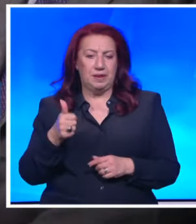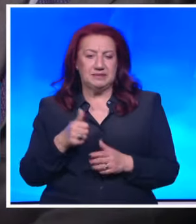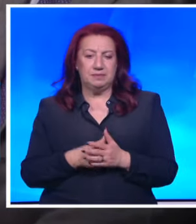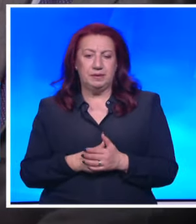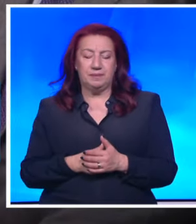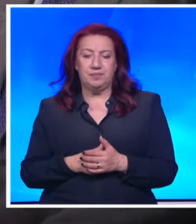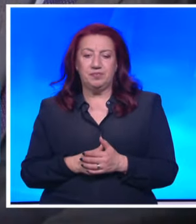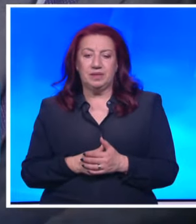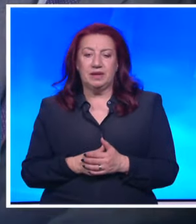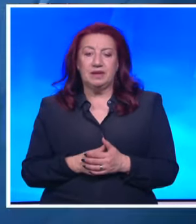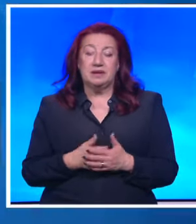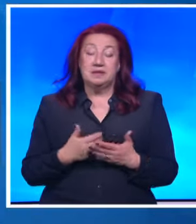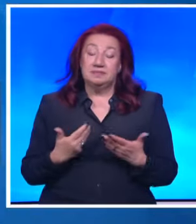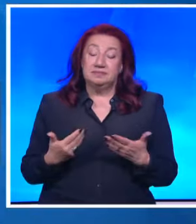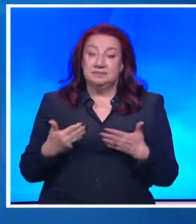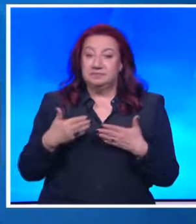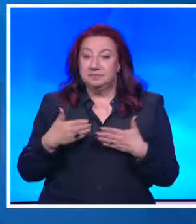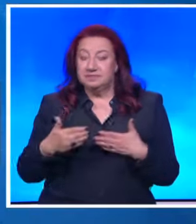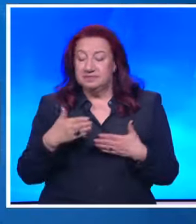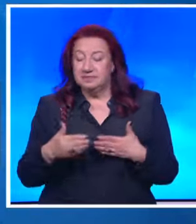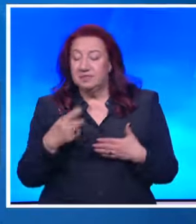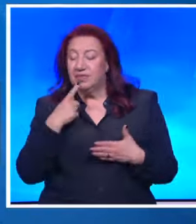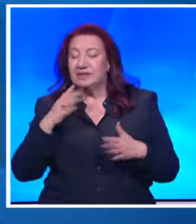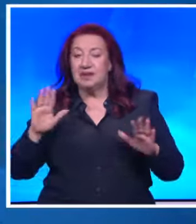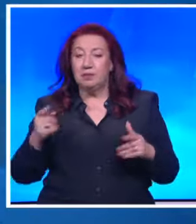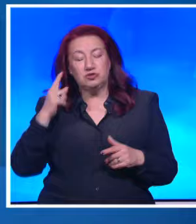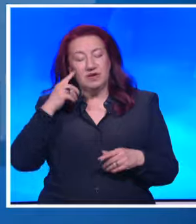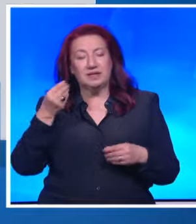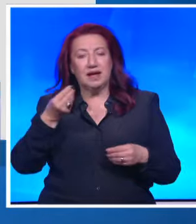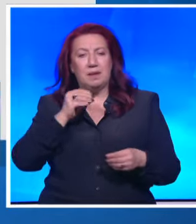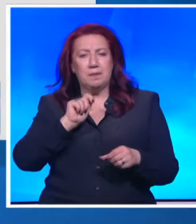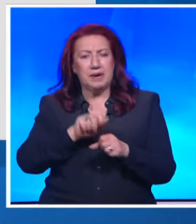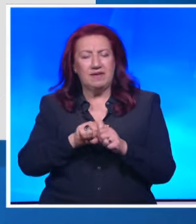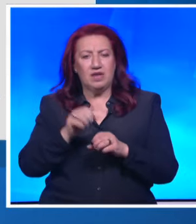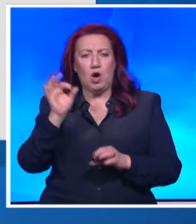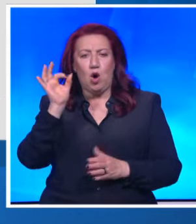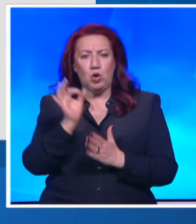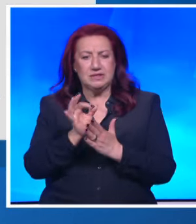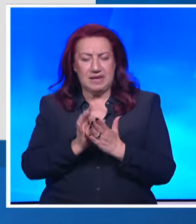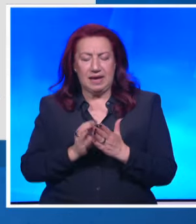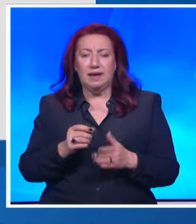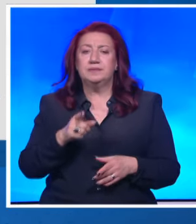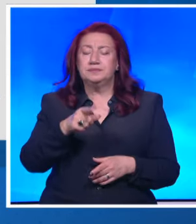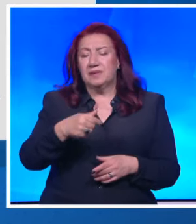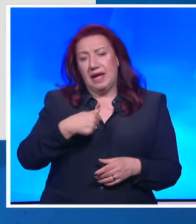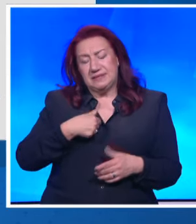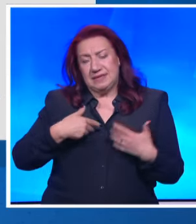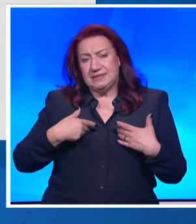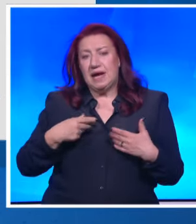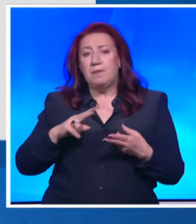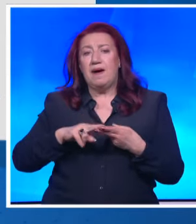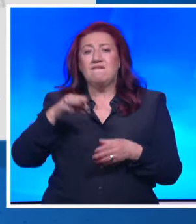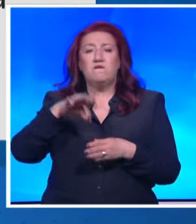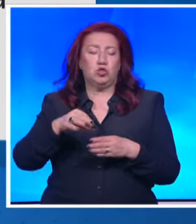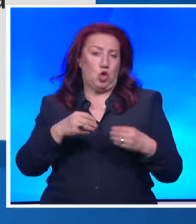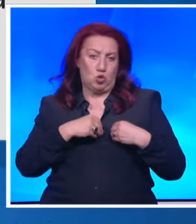оценката първа започват, стана ясно от изявление на останалите им лидери. Аз ще поискам вот на доверие от нашите членове и симпатизанти и ще